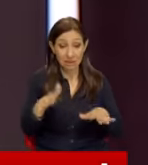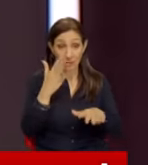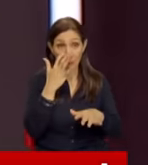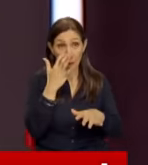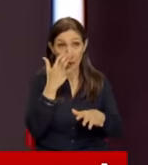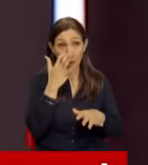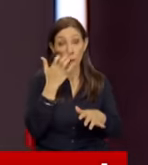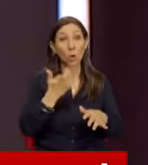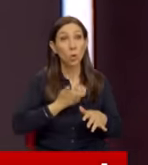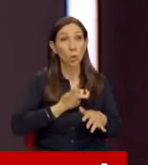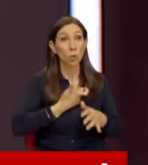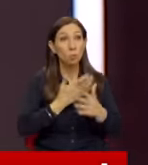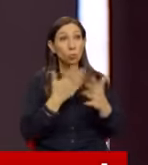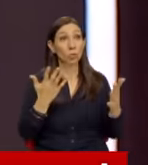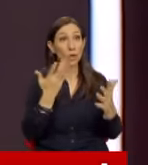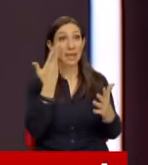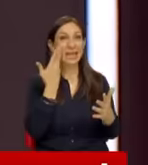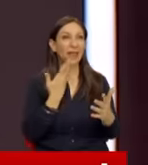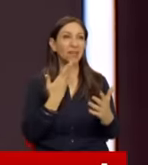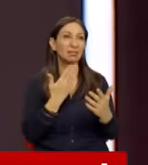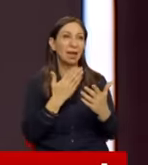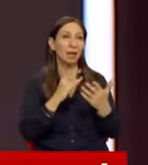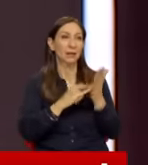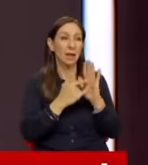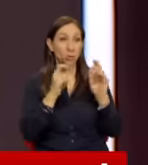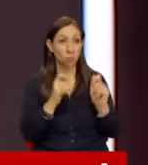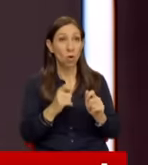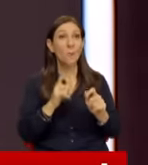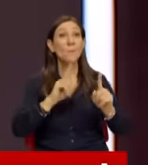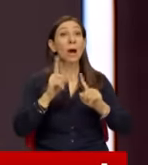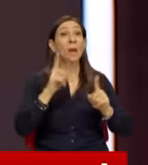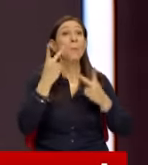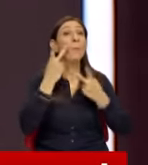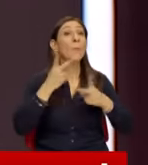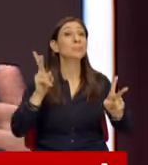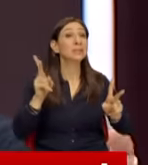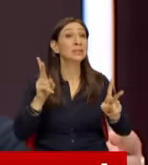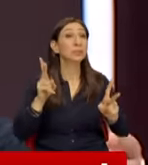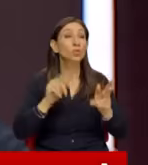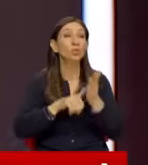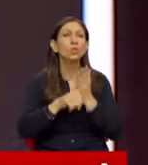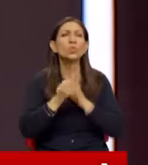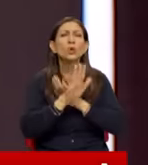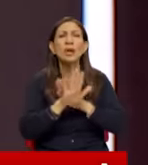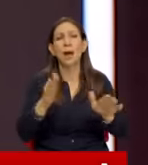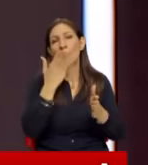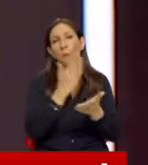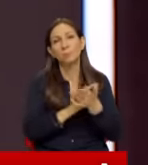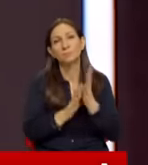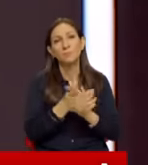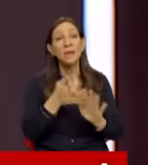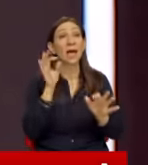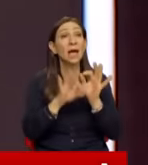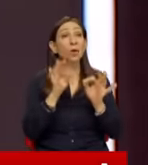şimdi hukuk büyük ölçüde keyfiyetle idare ediliyor. Yargının bağımsızlığı tümüyle artık kenarda.